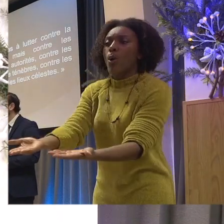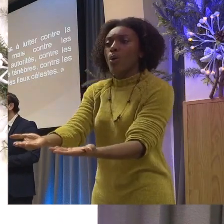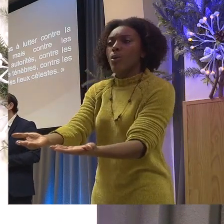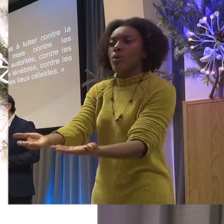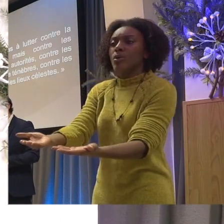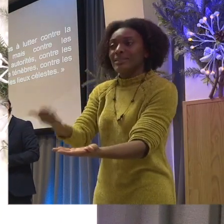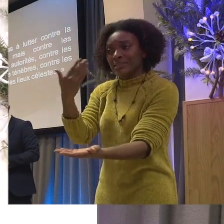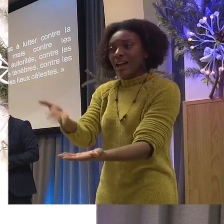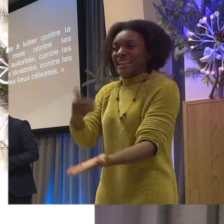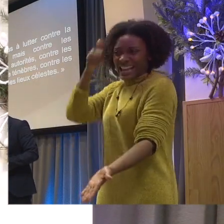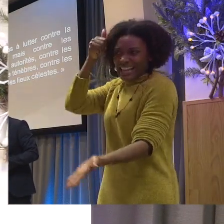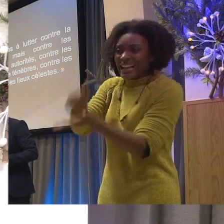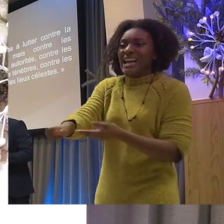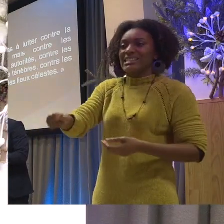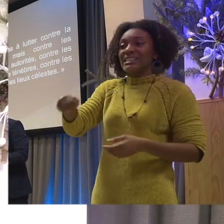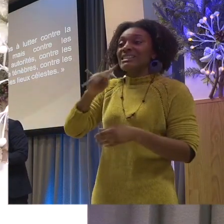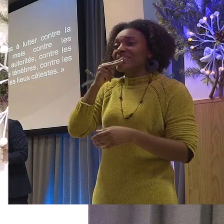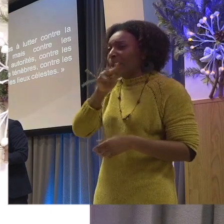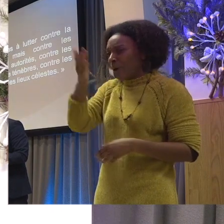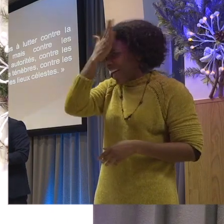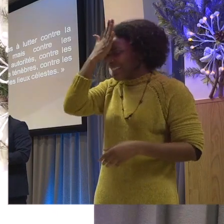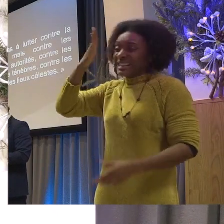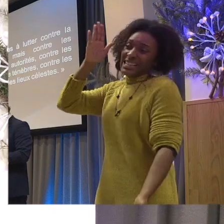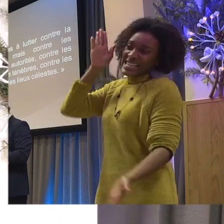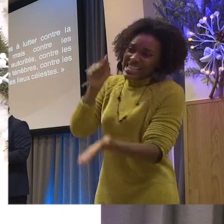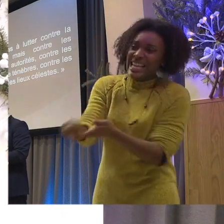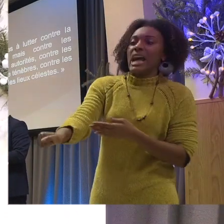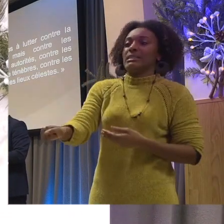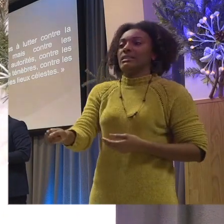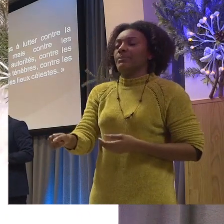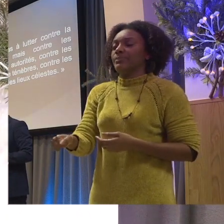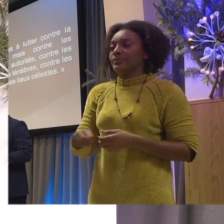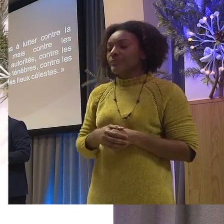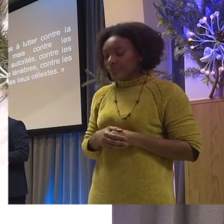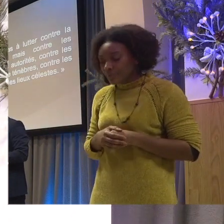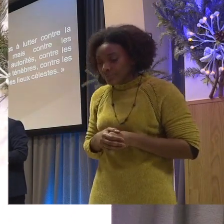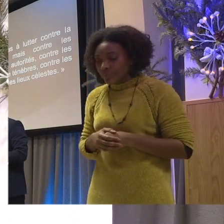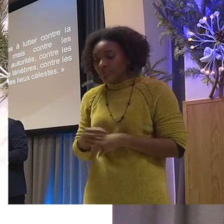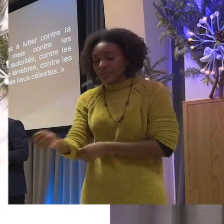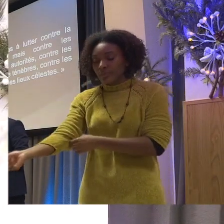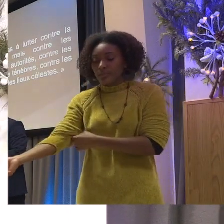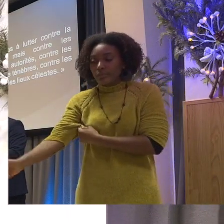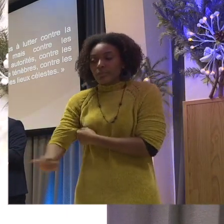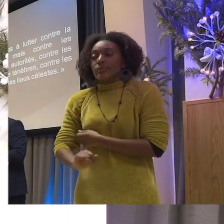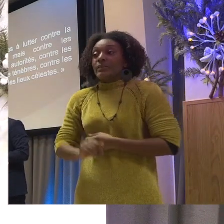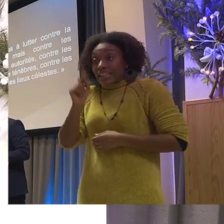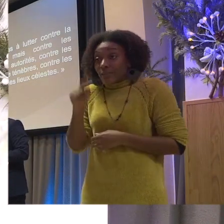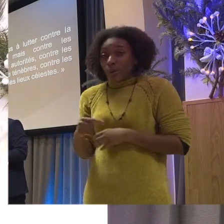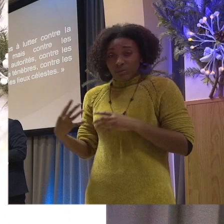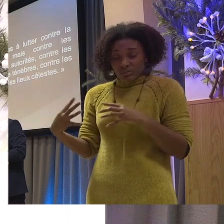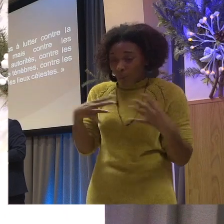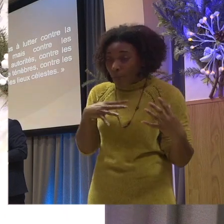fait, bien-aimés. Écrasez la tête du serpent. Alléluia. Vous devez donc lutter. Lutter contre les